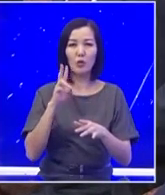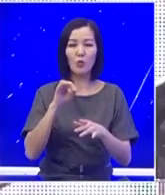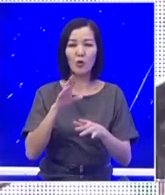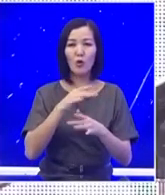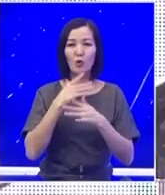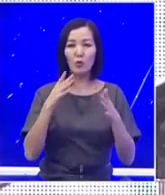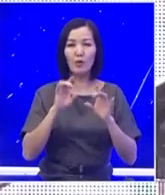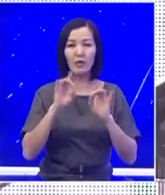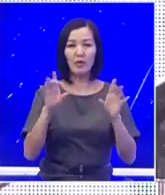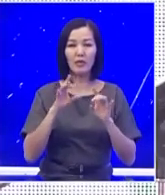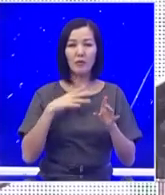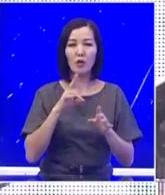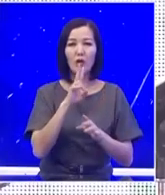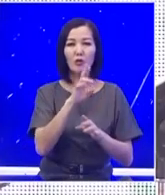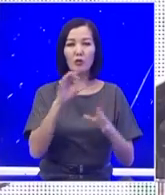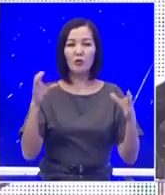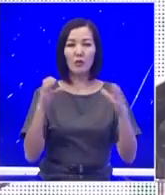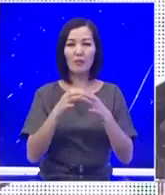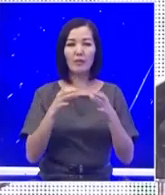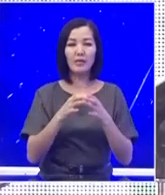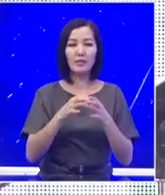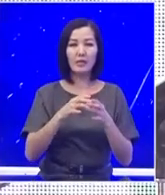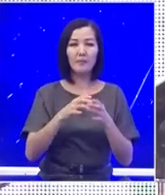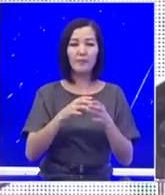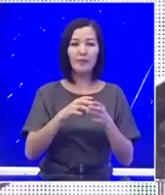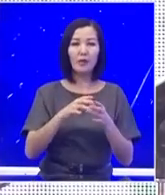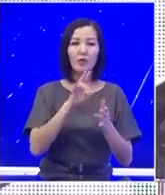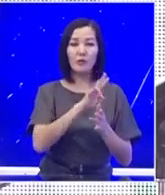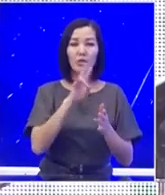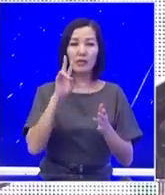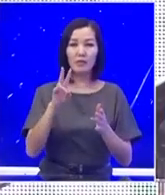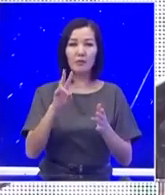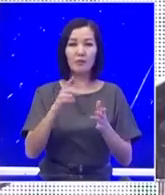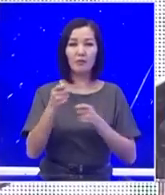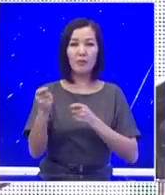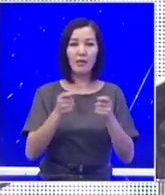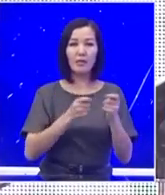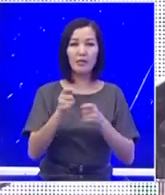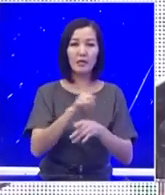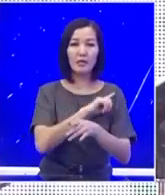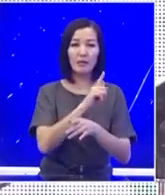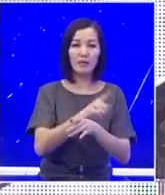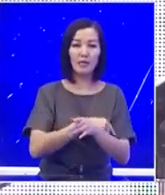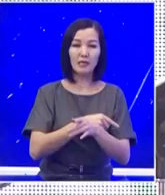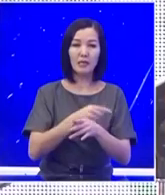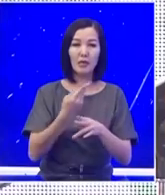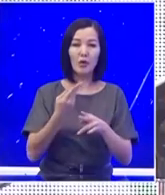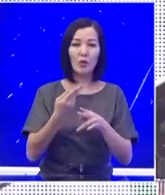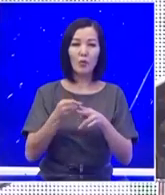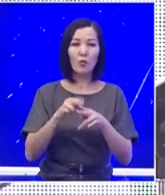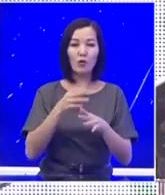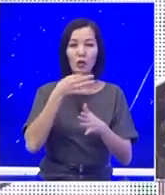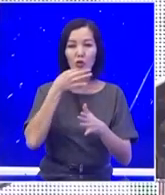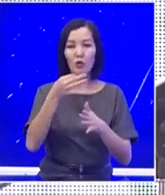өтті. Нұр Отан партиясы елбасының биліктегі саяси тірегі ретінде бүкіл жауапкершілік салмағын